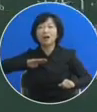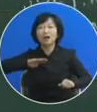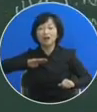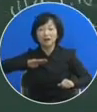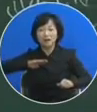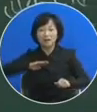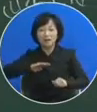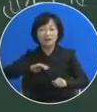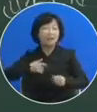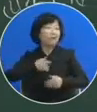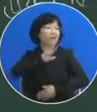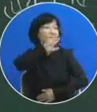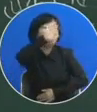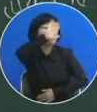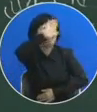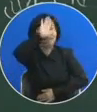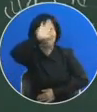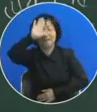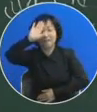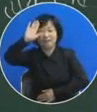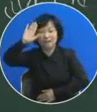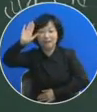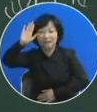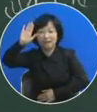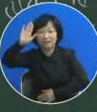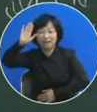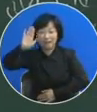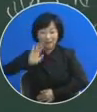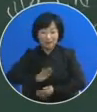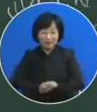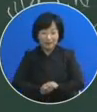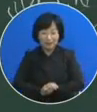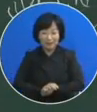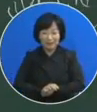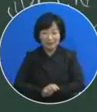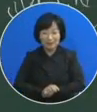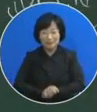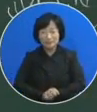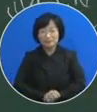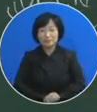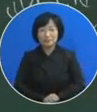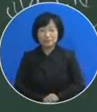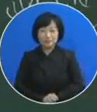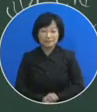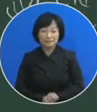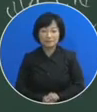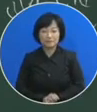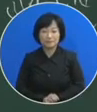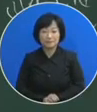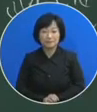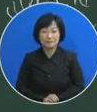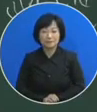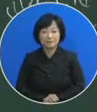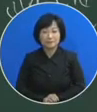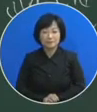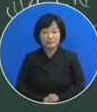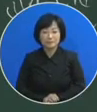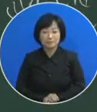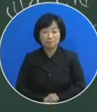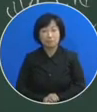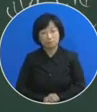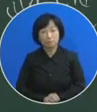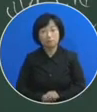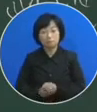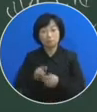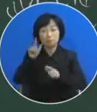walks on. 그것도 막 뉴스 납니다. And then that comes out on the news. 이번에도 환자들 입맞춰 들어서 얼마 전에. And even this time he went hand and we saw that the people who were sick came and kissed his hand. 좋아요. And